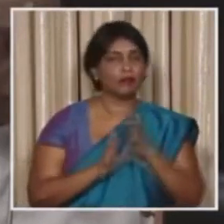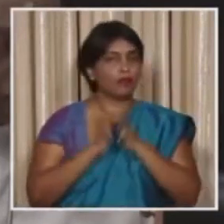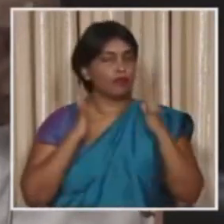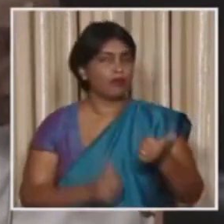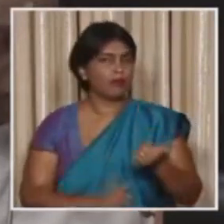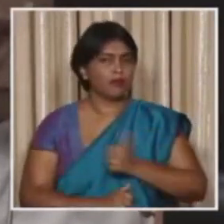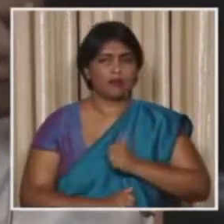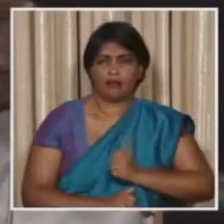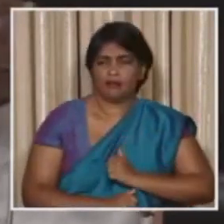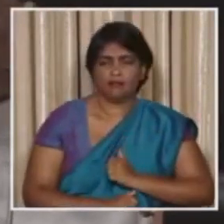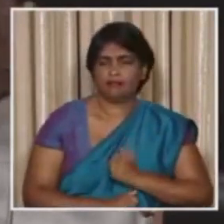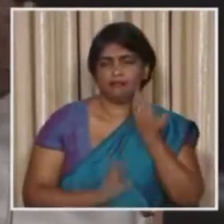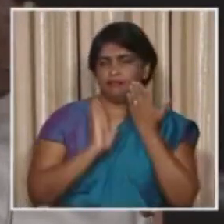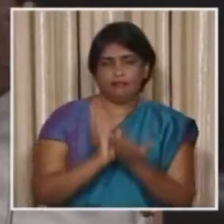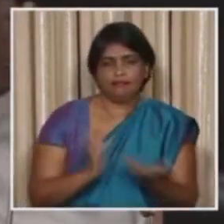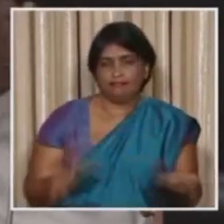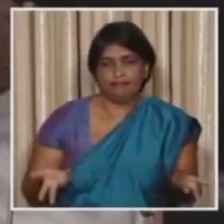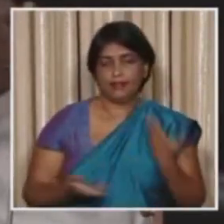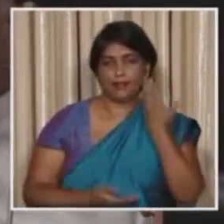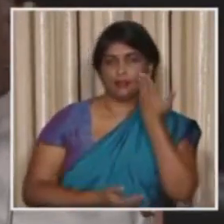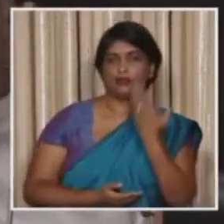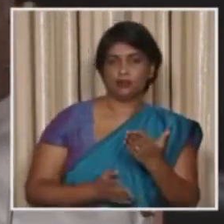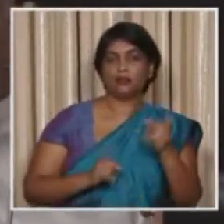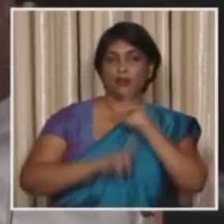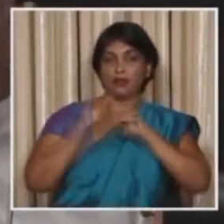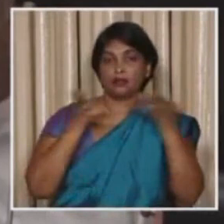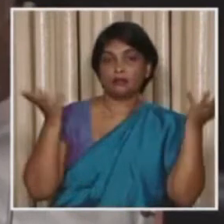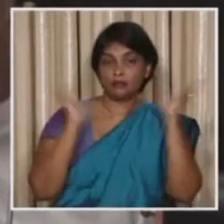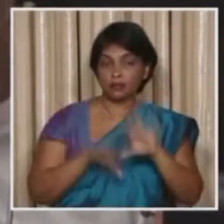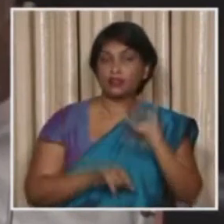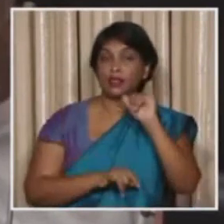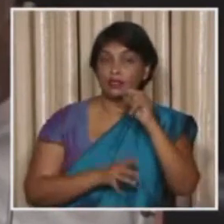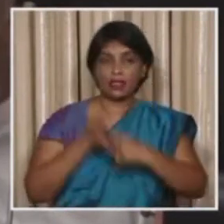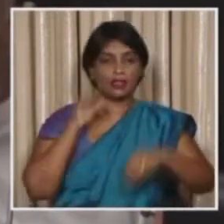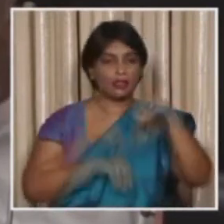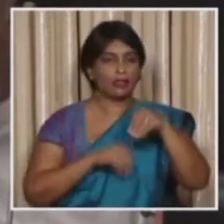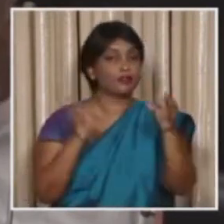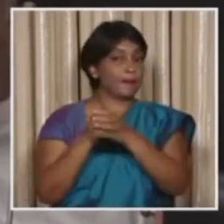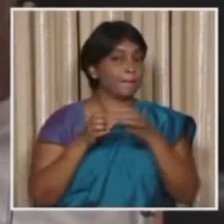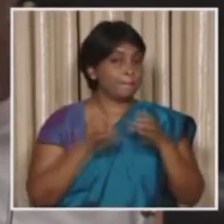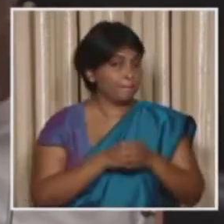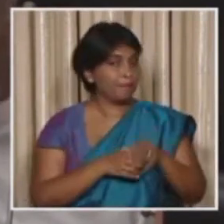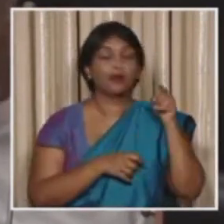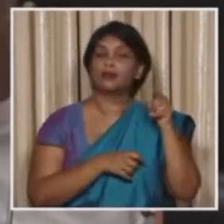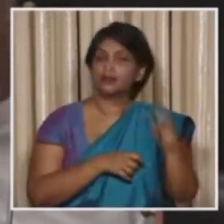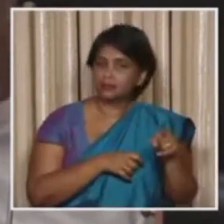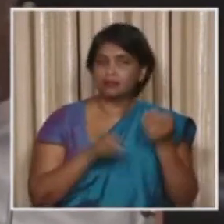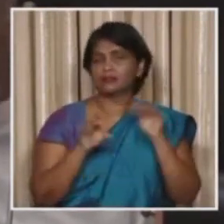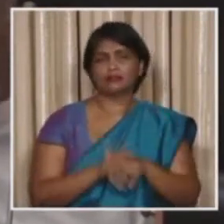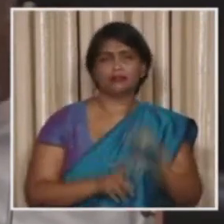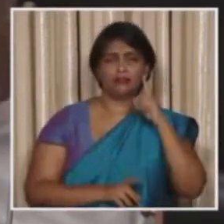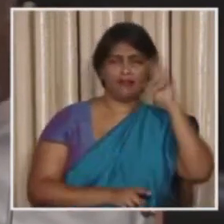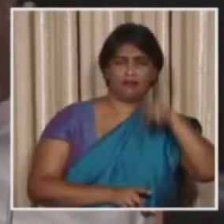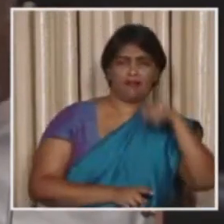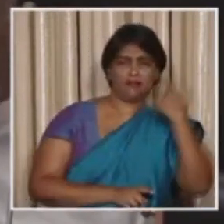කැමැත්තක් නොදක්වන බව පැහැදිලි වුණා. සමුලුවට සහභාගී වූ සමහර දේශපාලන පක්ෂ ඊට සහභාගී වුණේ